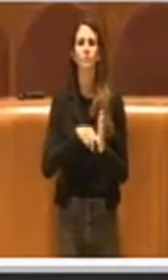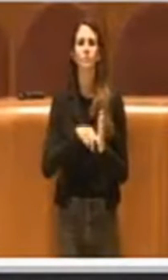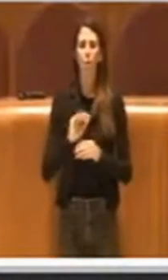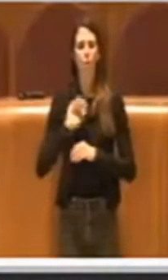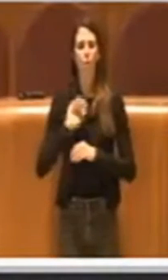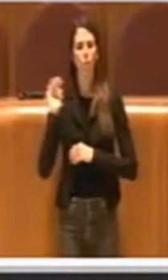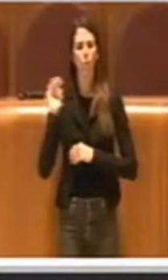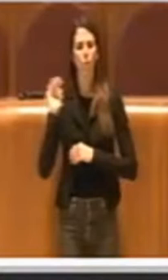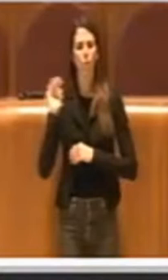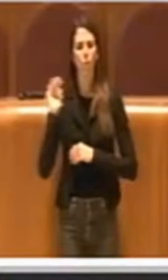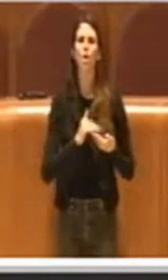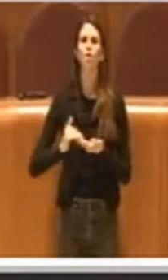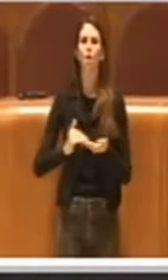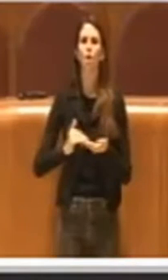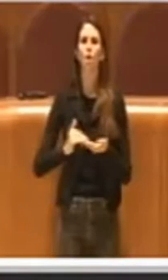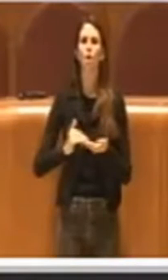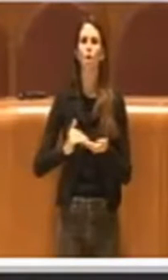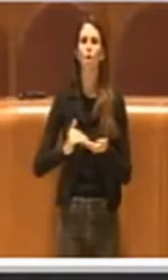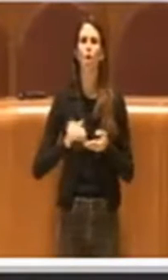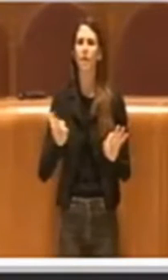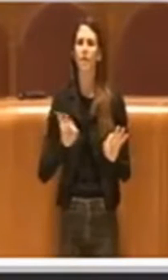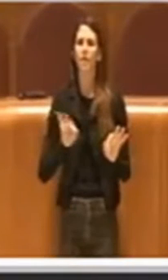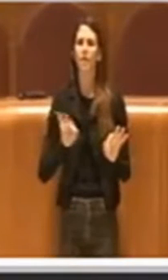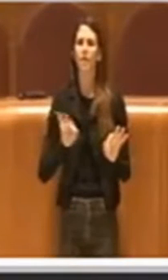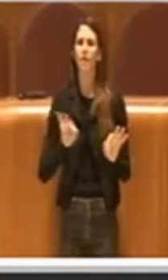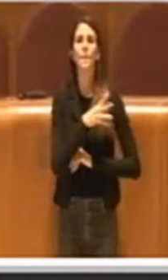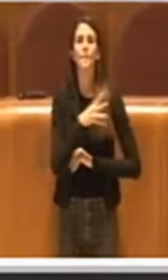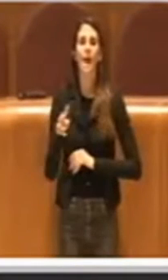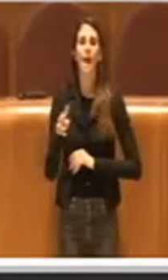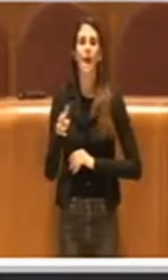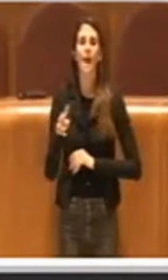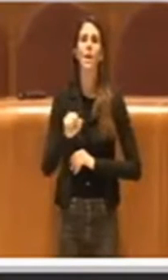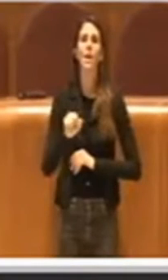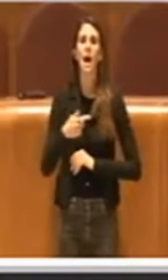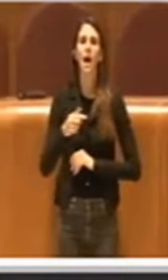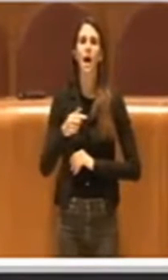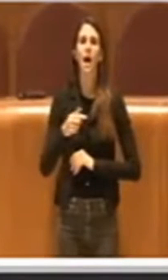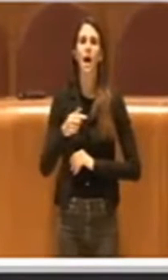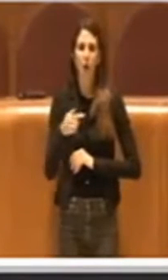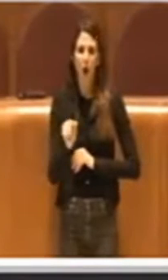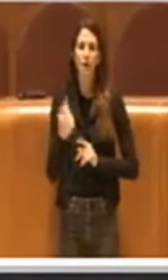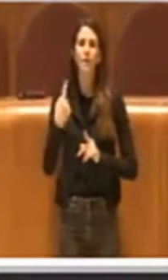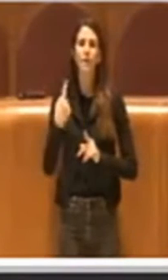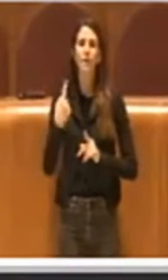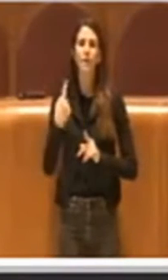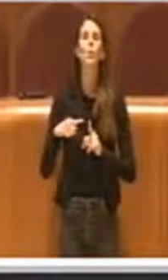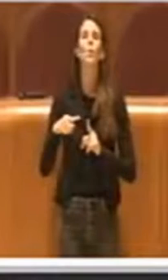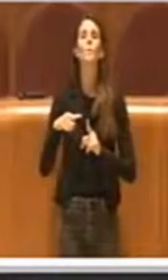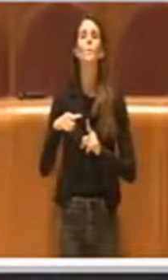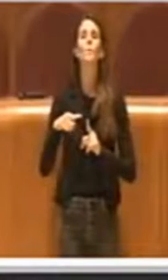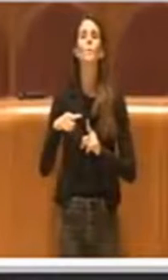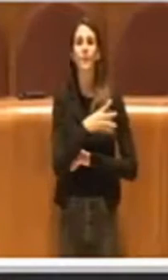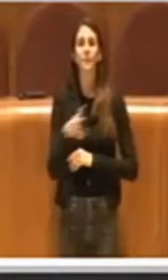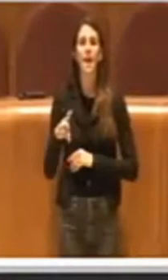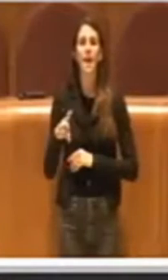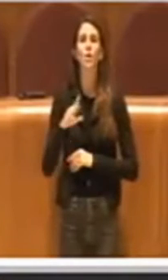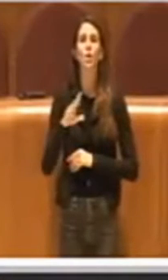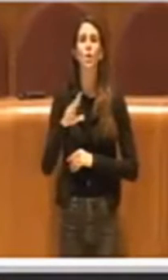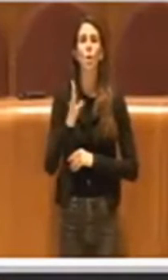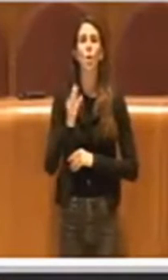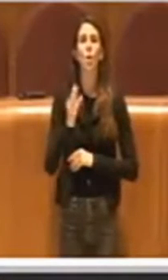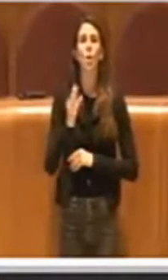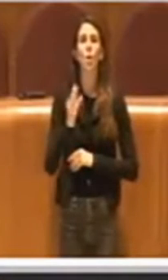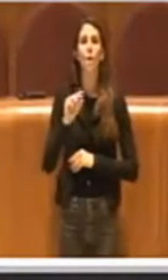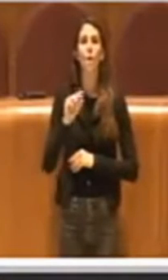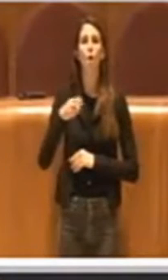la stessa società, sia nel piano di zona La Sorta che nel piano di zona Borghesiana San